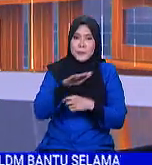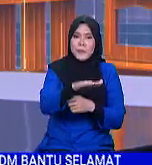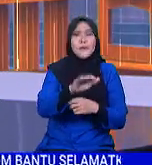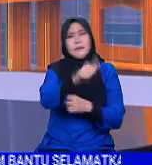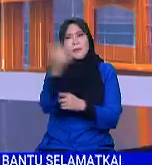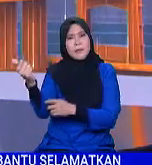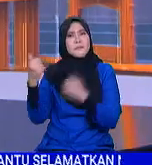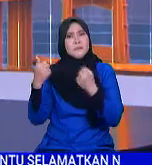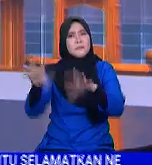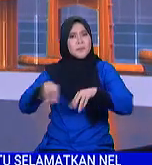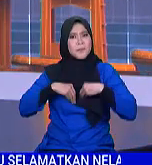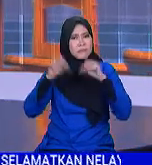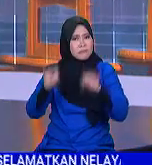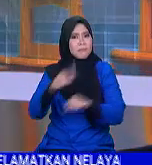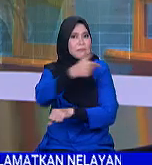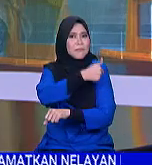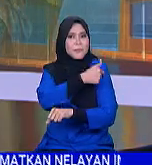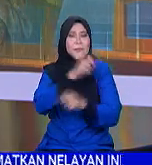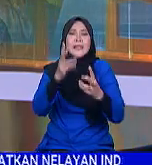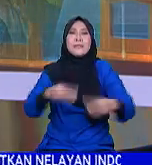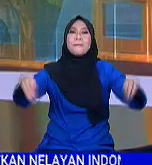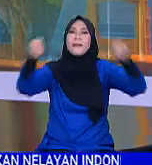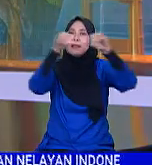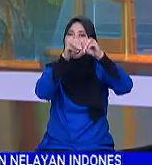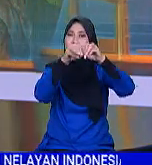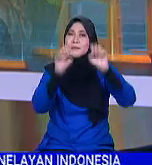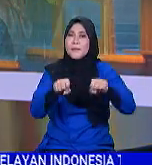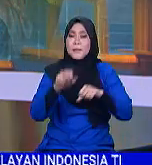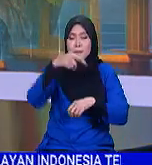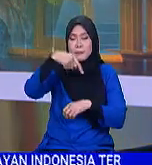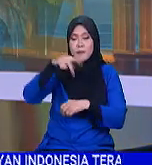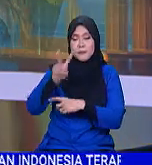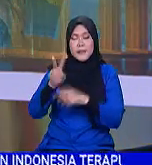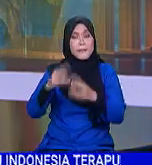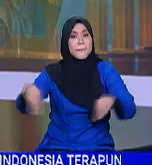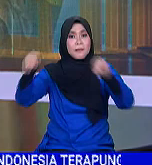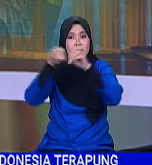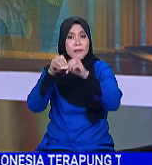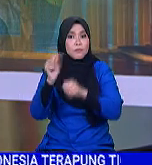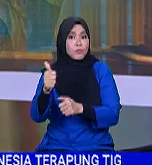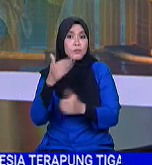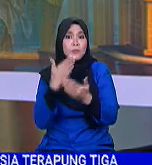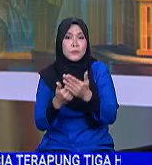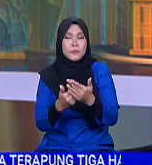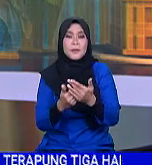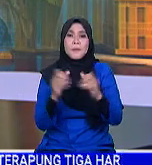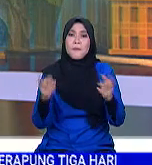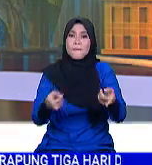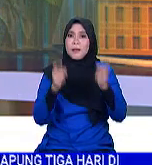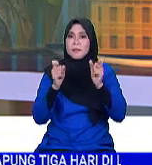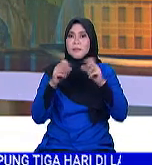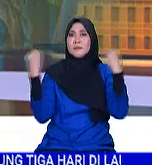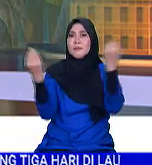kemudahan untuk menerima vaksin adalah di masjid. PPV di masjid, satu inisiatif terbaik memudahkan dan